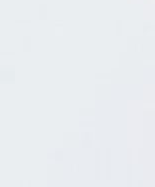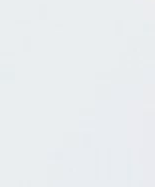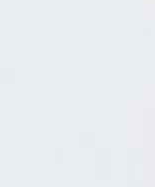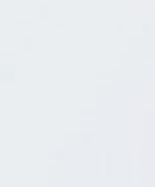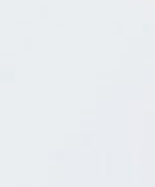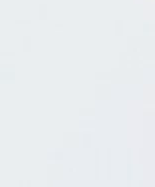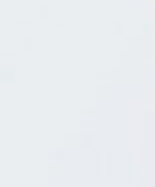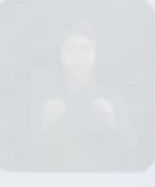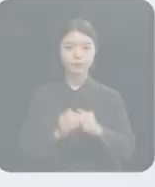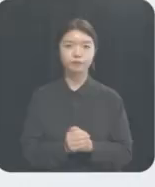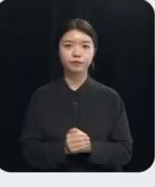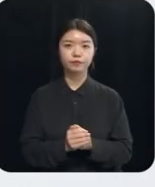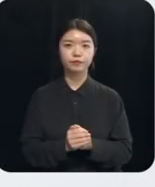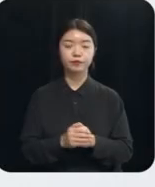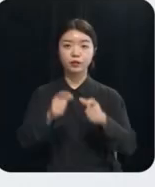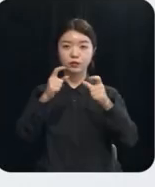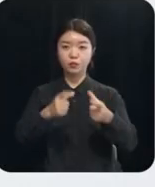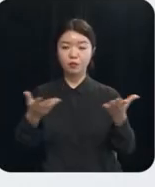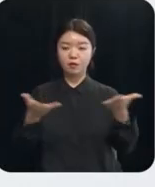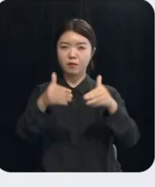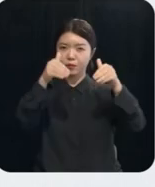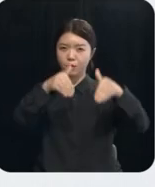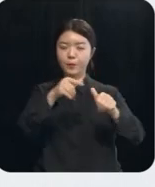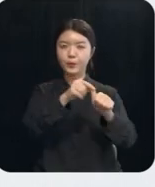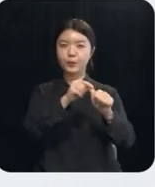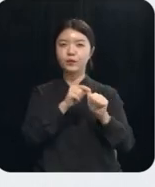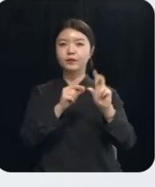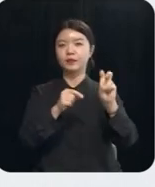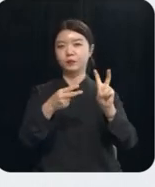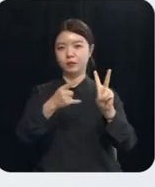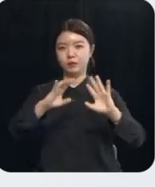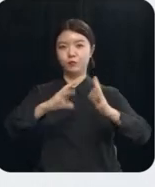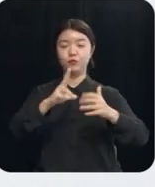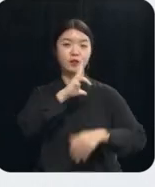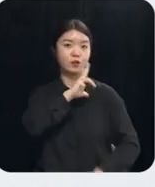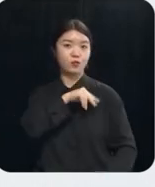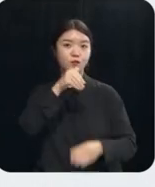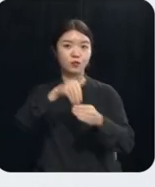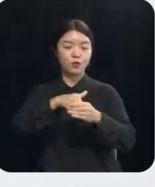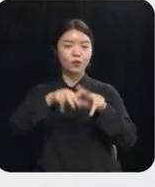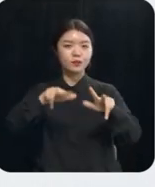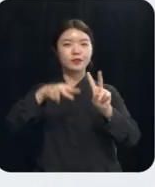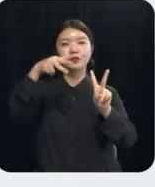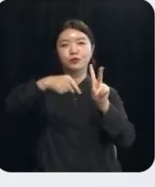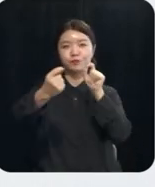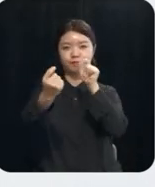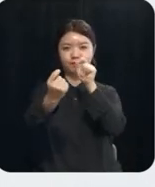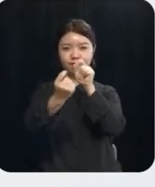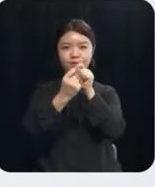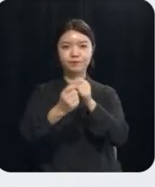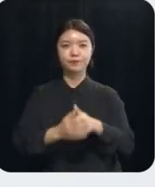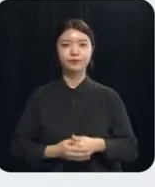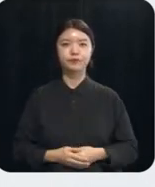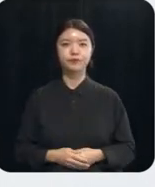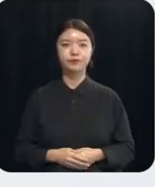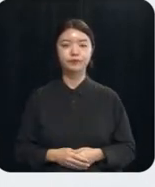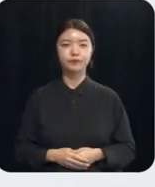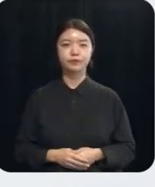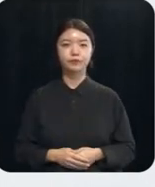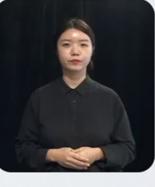여러분 안녕하십니까? 지역의 일꾼을 뽑는 제22대 국회의원 선거 이제 2주 앞으로